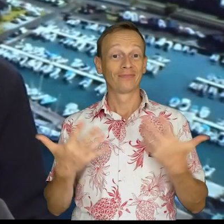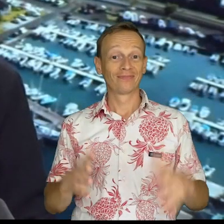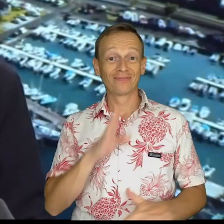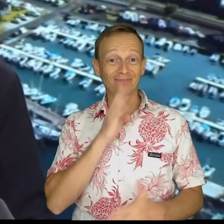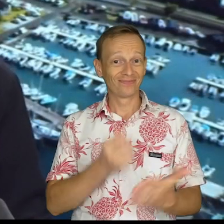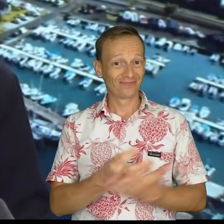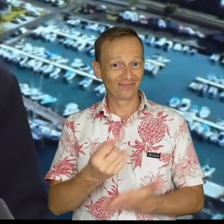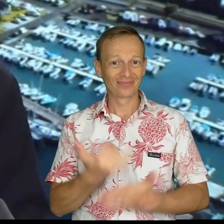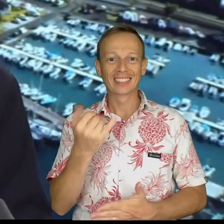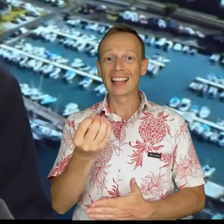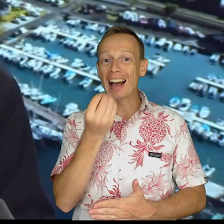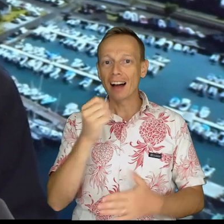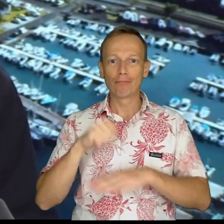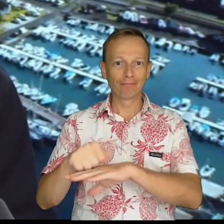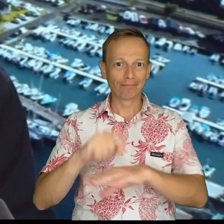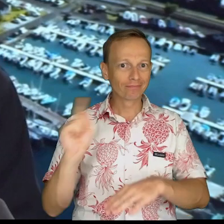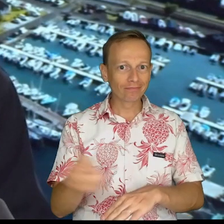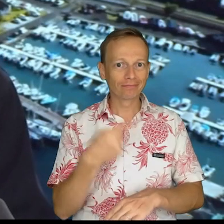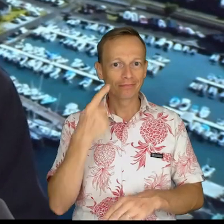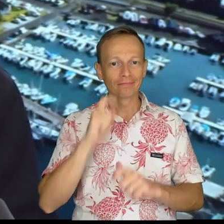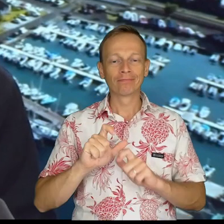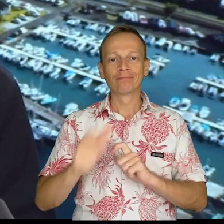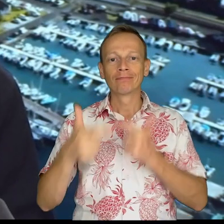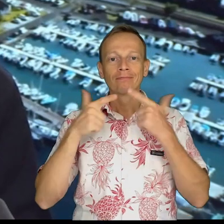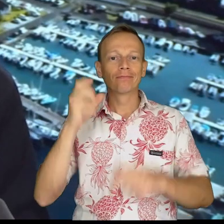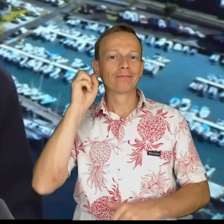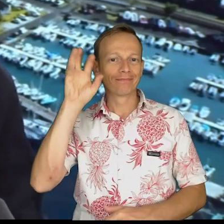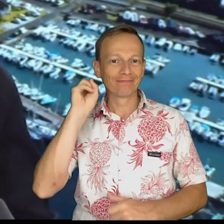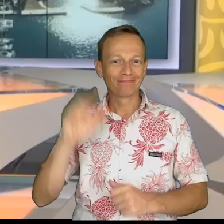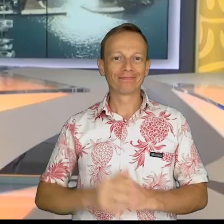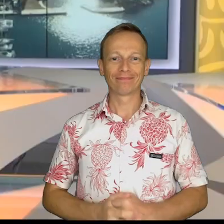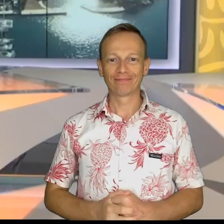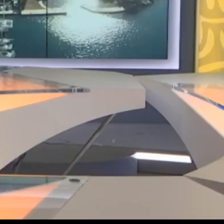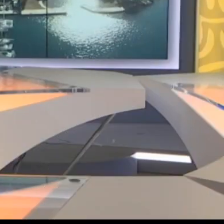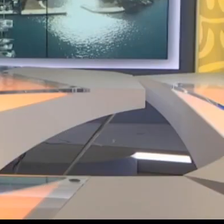Voilà, c'est la fin de ce flash si vous êtes à table. Bon appétit, à tout de suite pour votre jour. Nous allons réunir au théâtre.